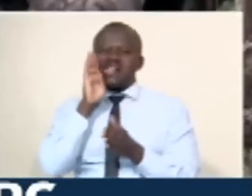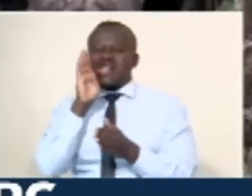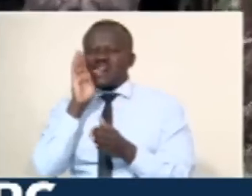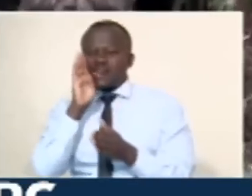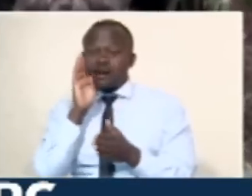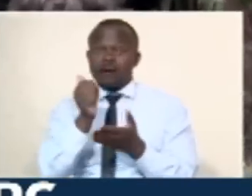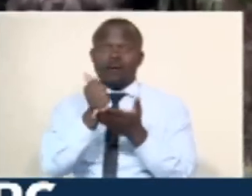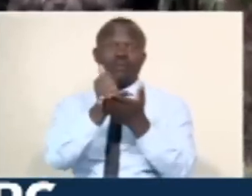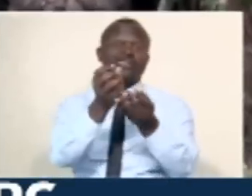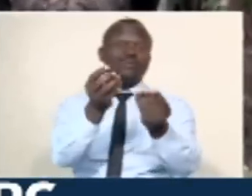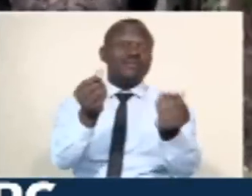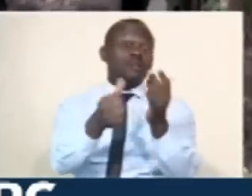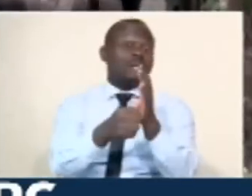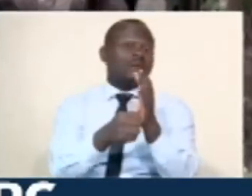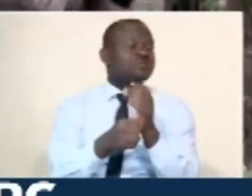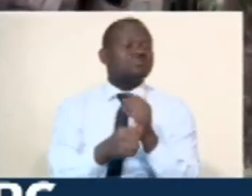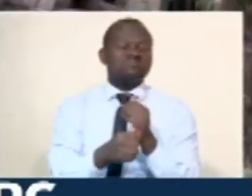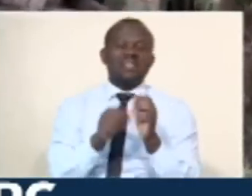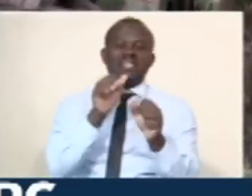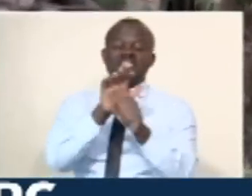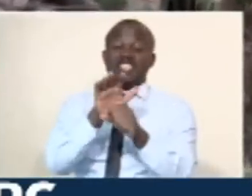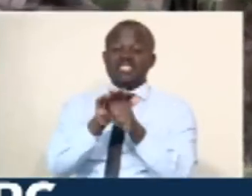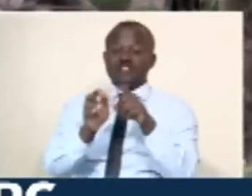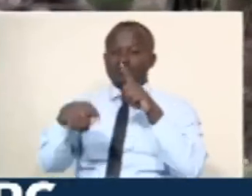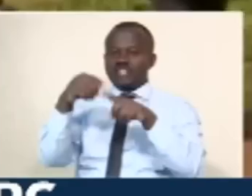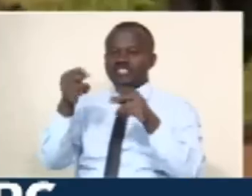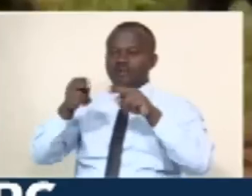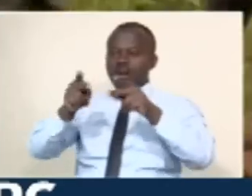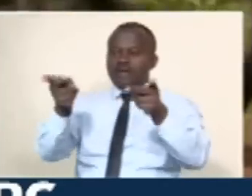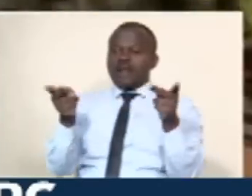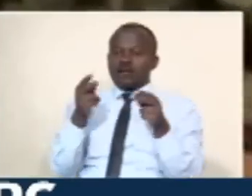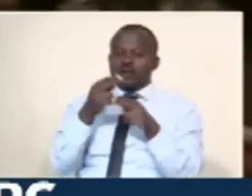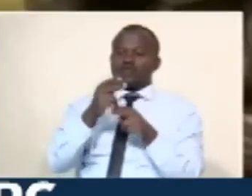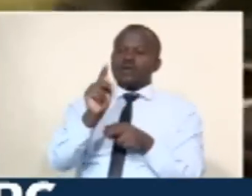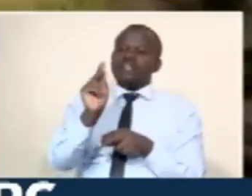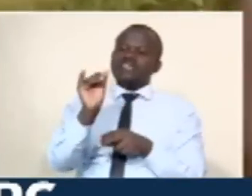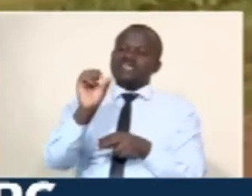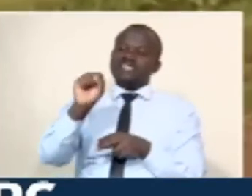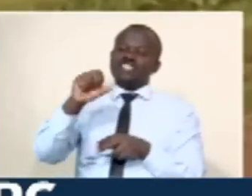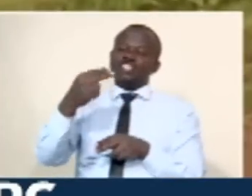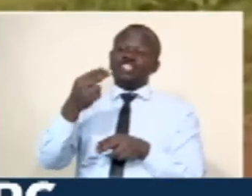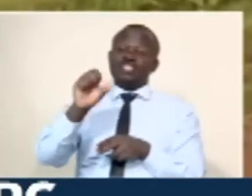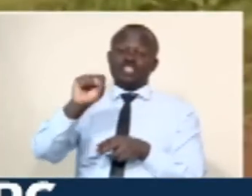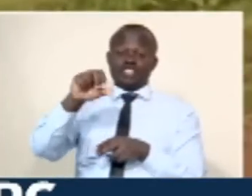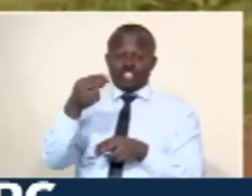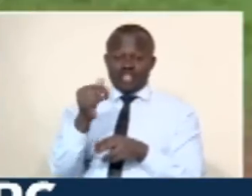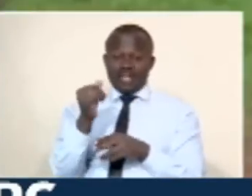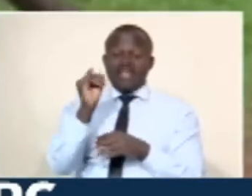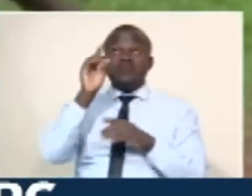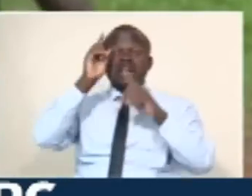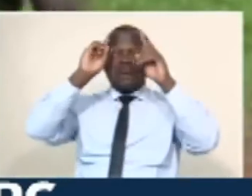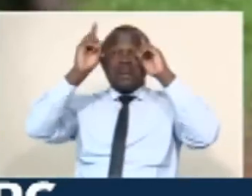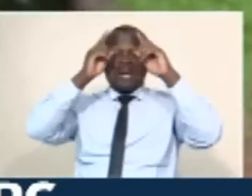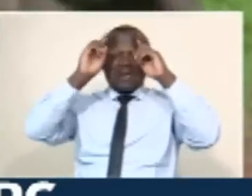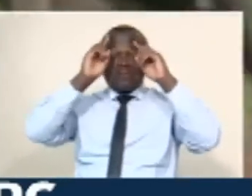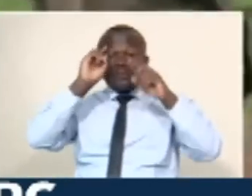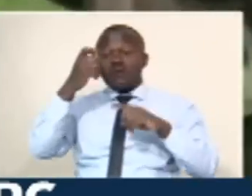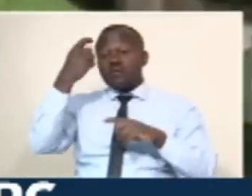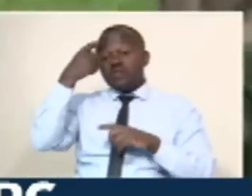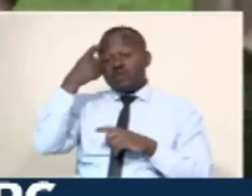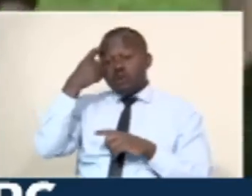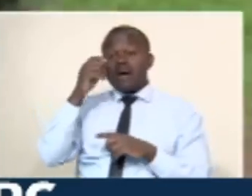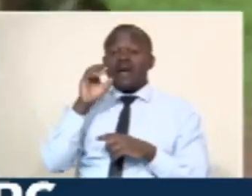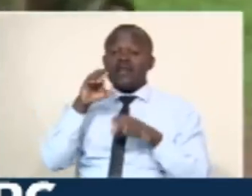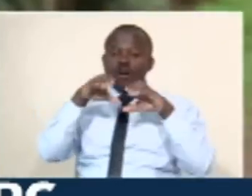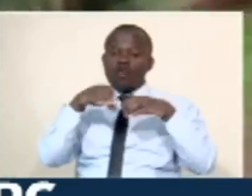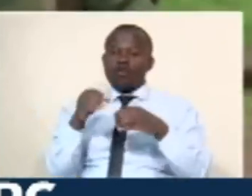gutanga ibisubizo, by'umwihariko ku bwicanyi bwabereye ahitwa Kishishe. Guverinoma y'u Rwanda yavuze ko iba ari ibihimbano bya guverinoma ya Congo yitira umutwe wa